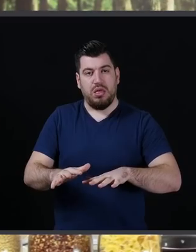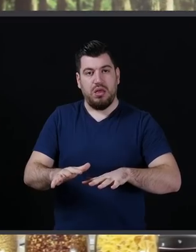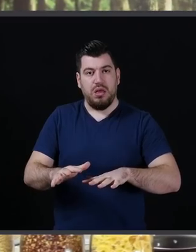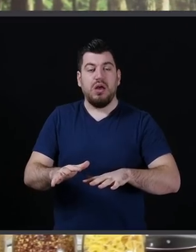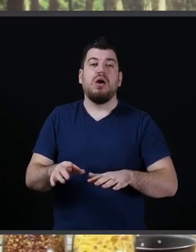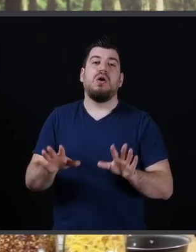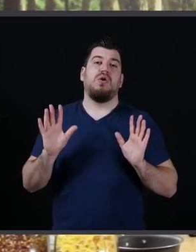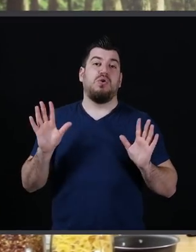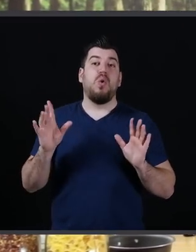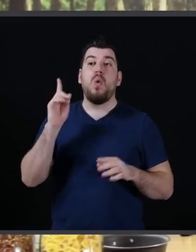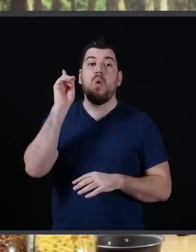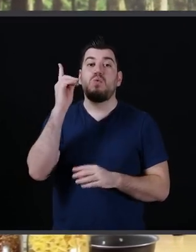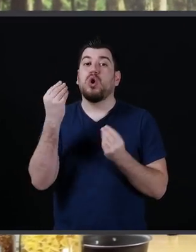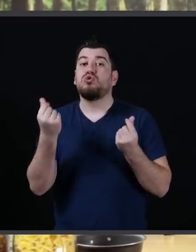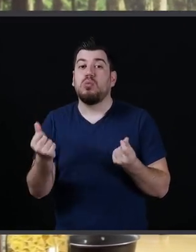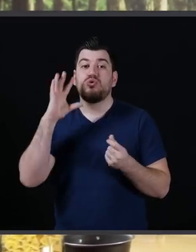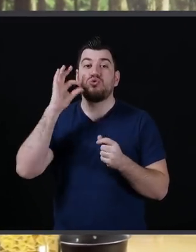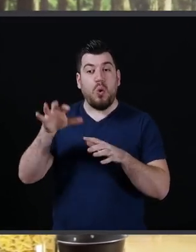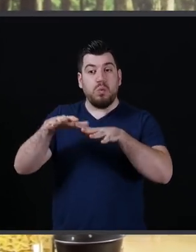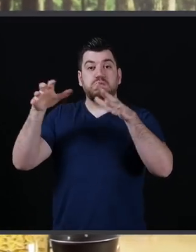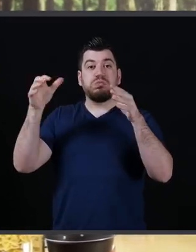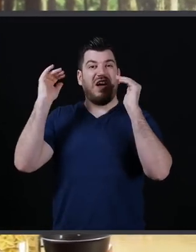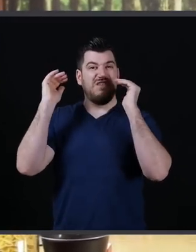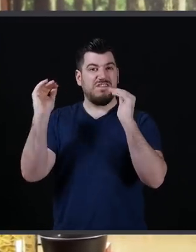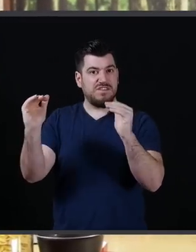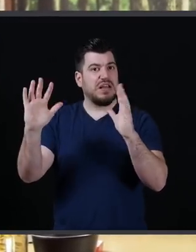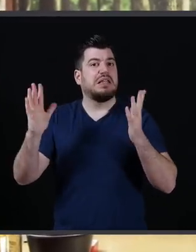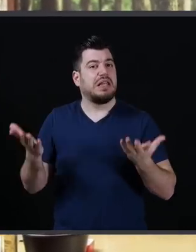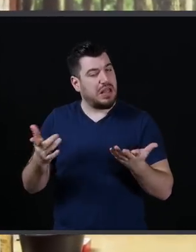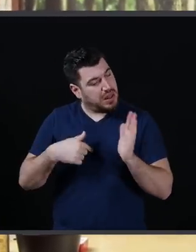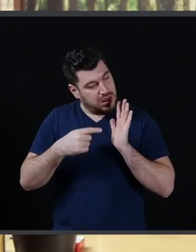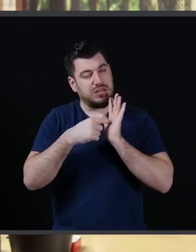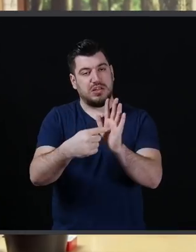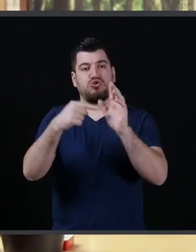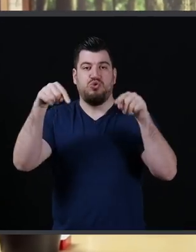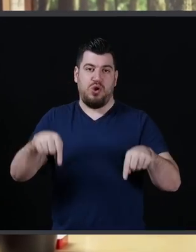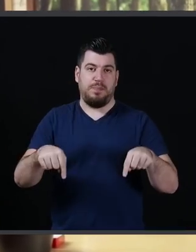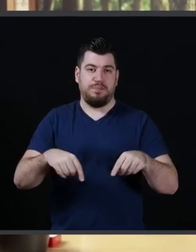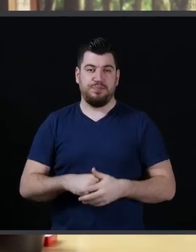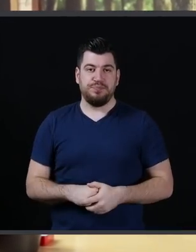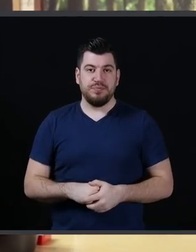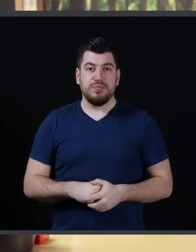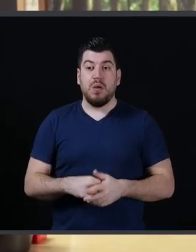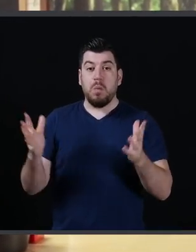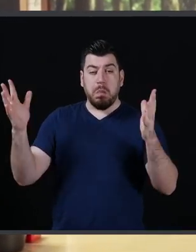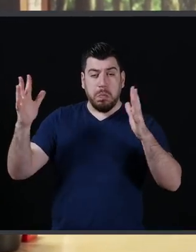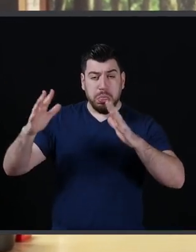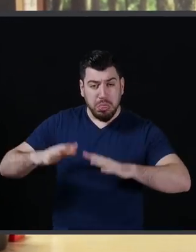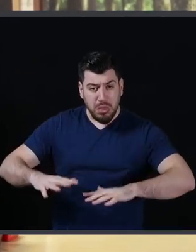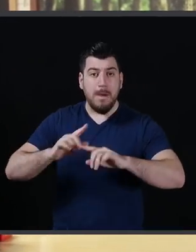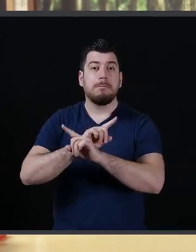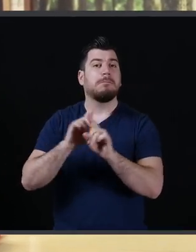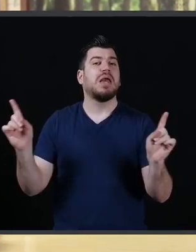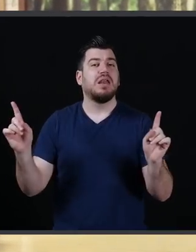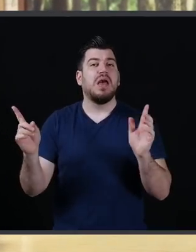τρόπος για να μην ξεφουσκώσει Είναι αυτός που θα σας δείξω Αλλά για να μην ξεφουσκώσει Πρέπει ουσιαστικά το κέικ μας